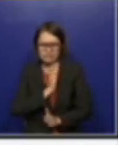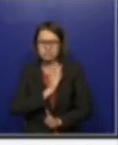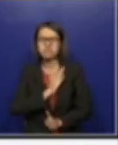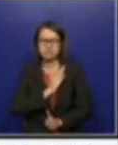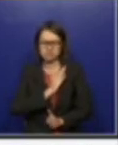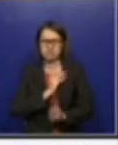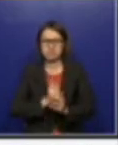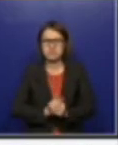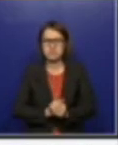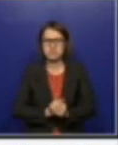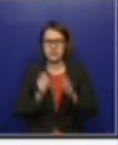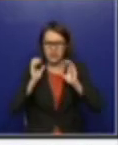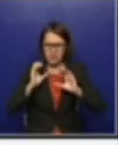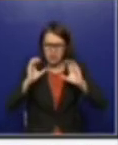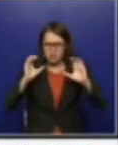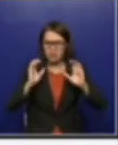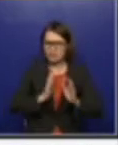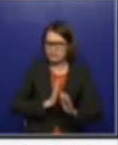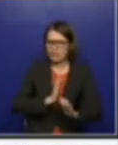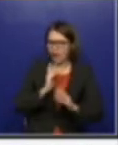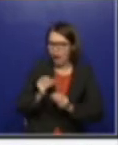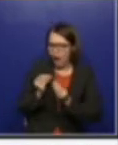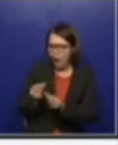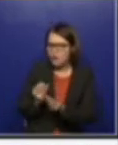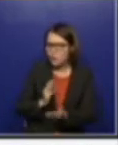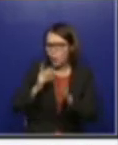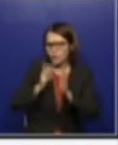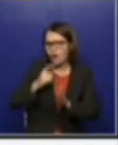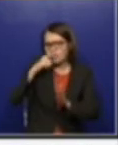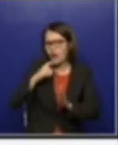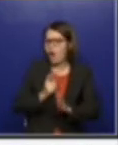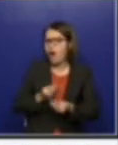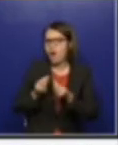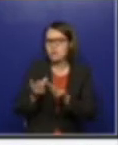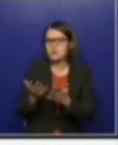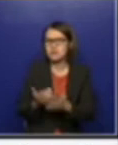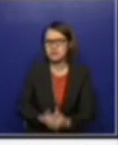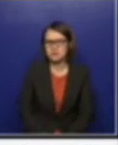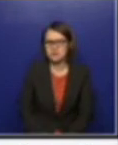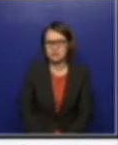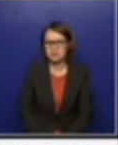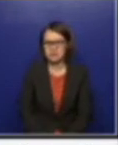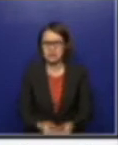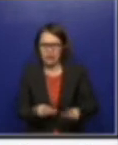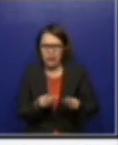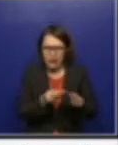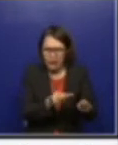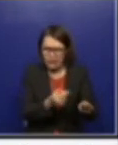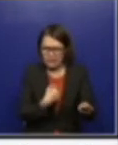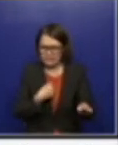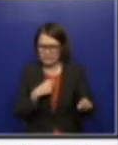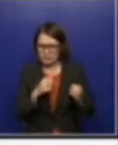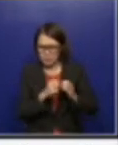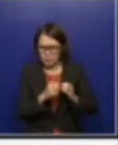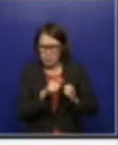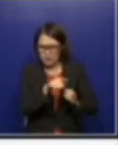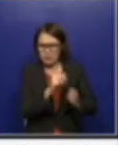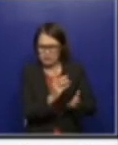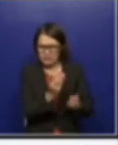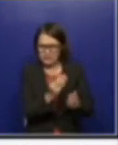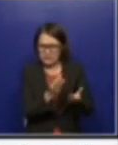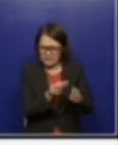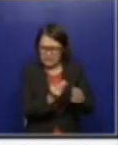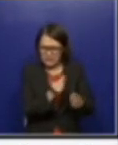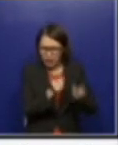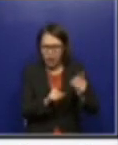แล้วรัฐบาลไทยทำไมไม่ให้เกียรติศักดิ์ศรีกับคนไทยจะมอบให้เขาก็ยังบอกว่าเดี๋ยวจะไปลุกที่อื่นแล้วมันมีที่ไปบุ